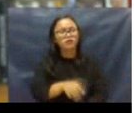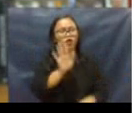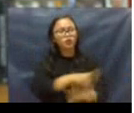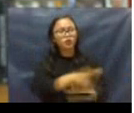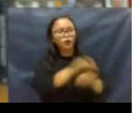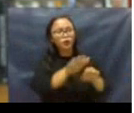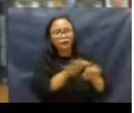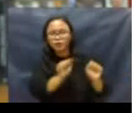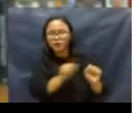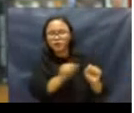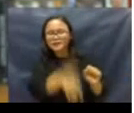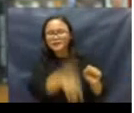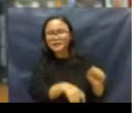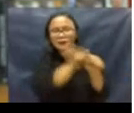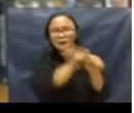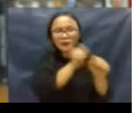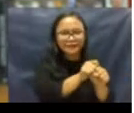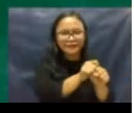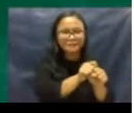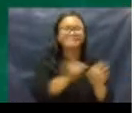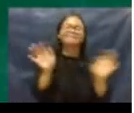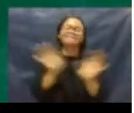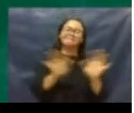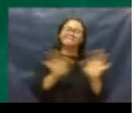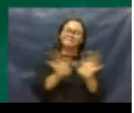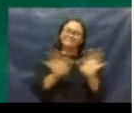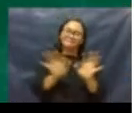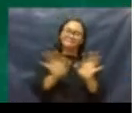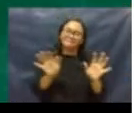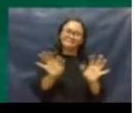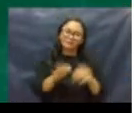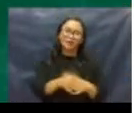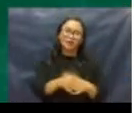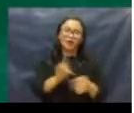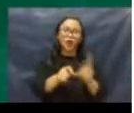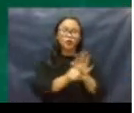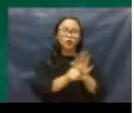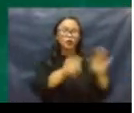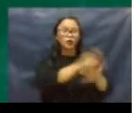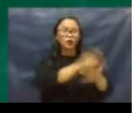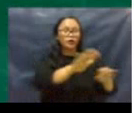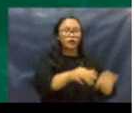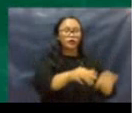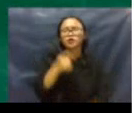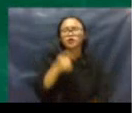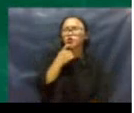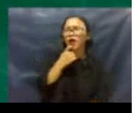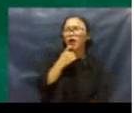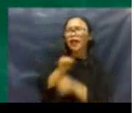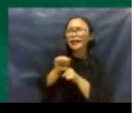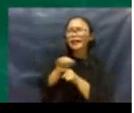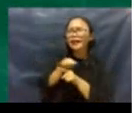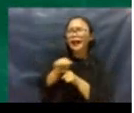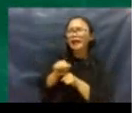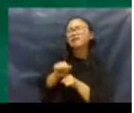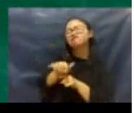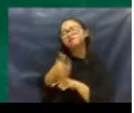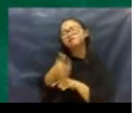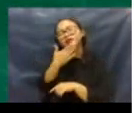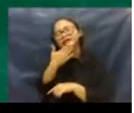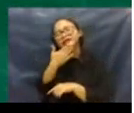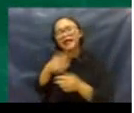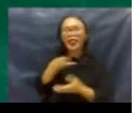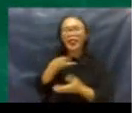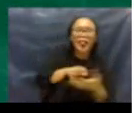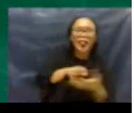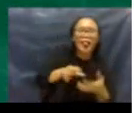Anda pendapatnya salah. Ketika anak mulai latihan berpikir kritis, ia masih mengalami perang batin loh dengan